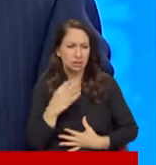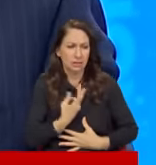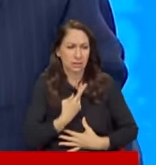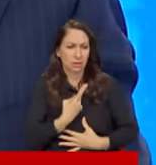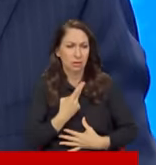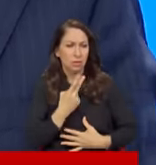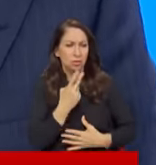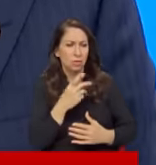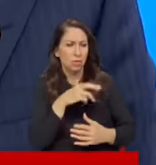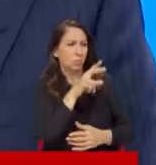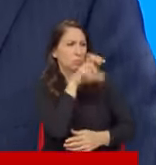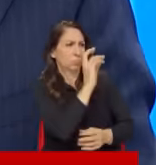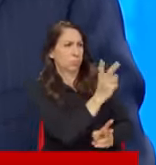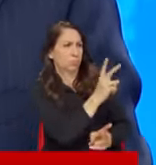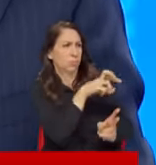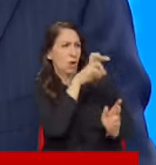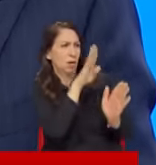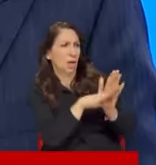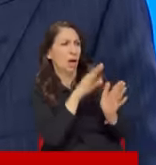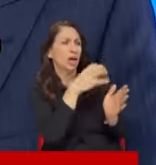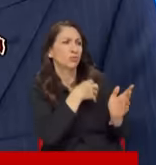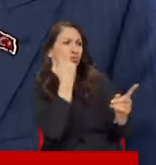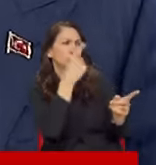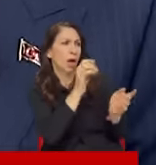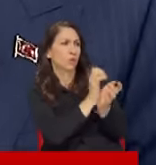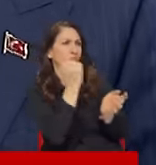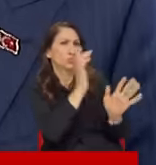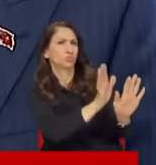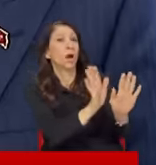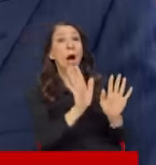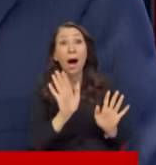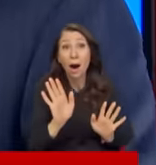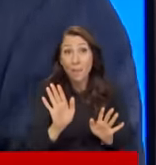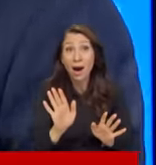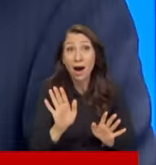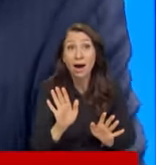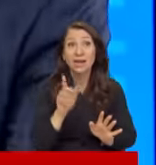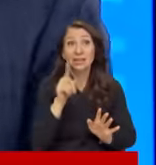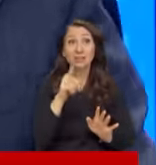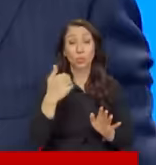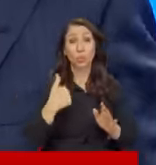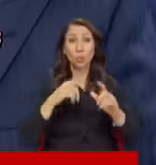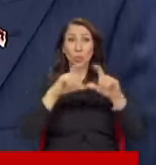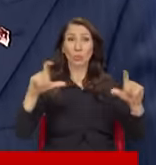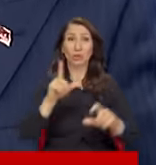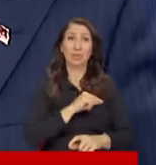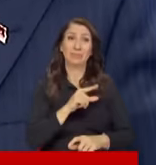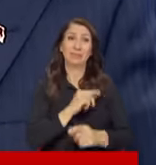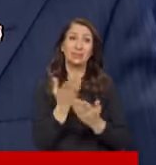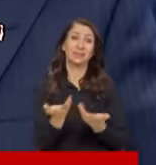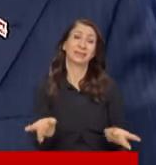kayıpları onu kendi düşünsün Ailesi düşünsün ama Eee siz bir Kurumu temsil